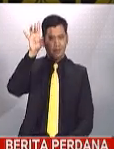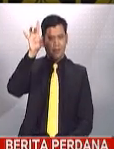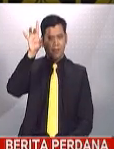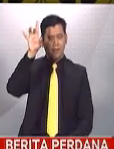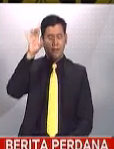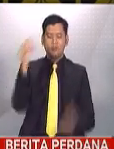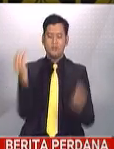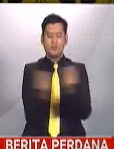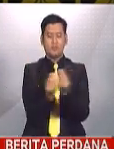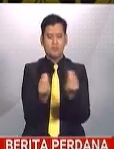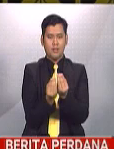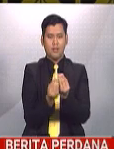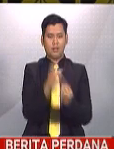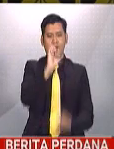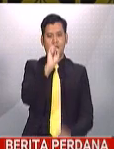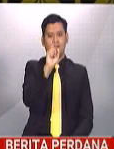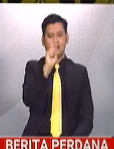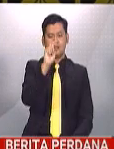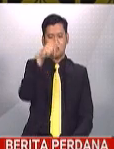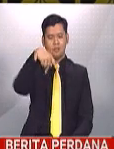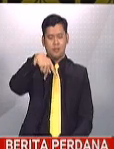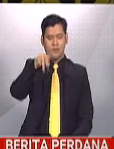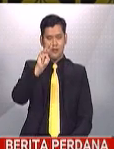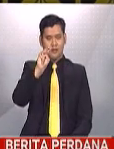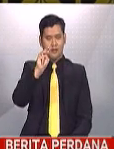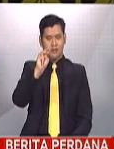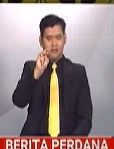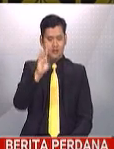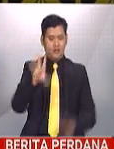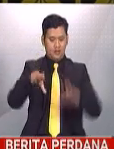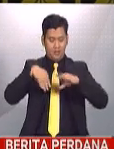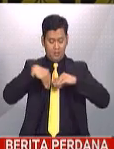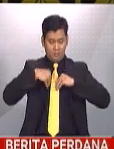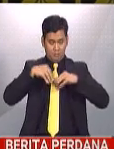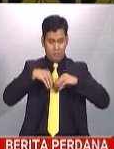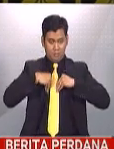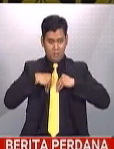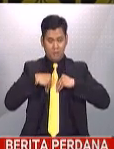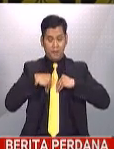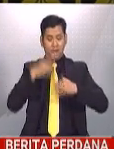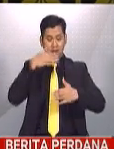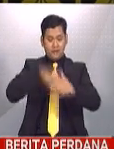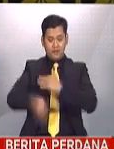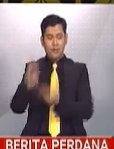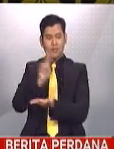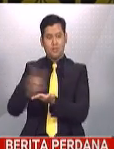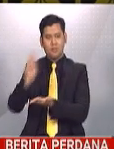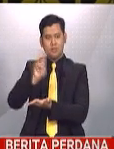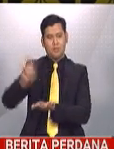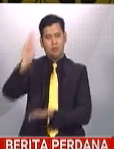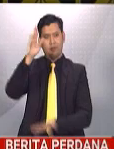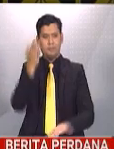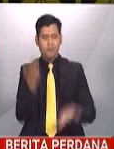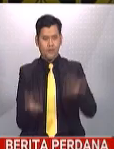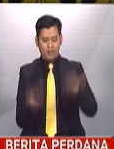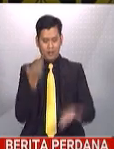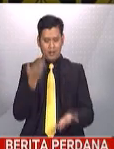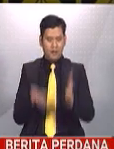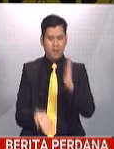bahawa bilangan lepasan STPM yang akan diterima masuk ke universiti awam dijangkakan adalah lebih